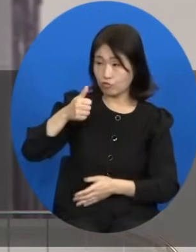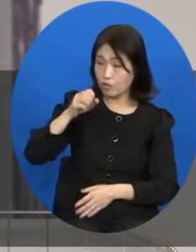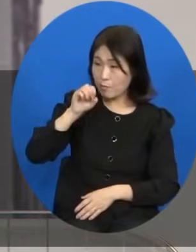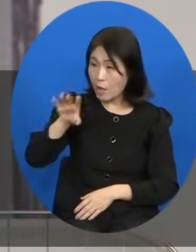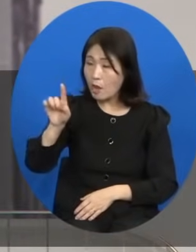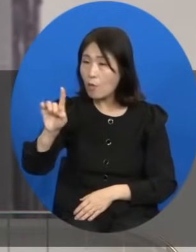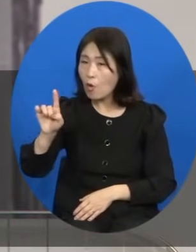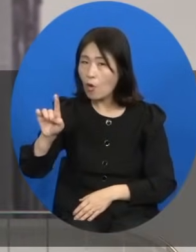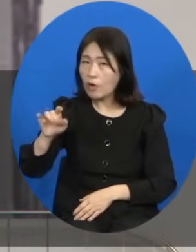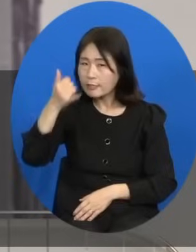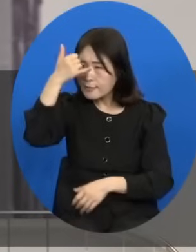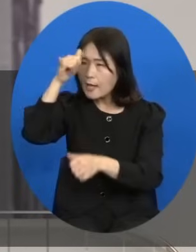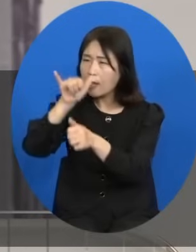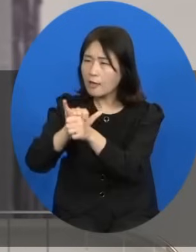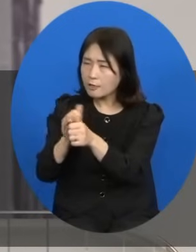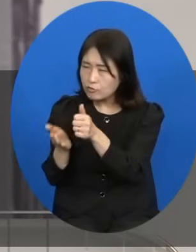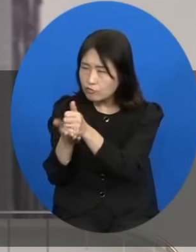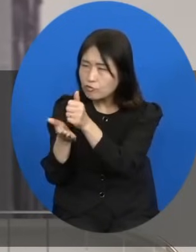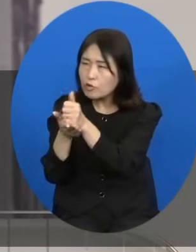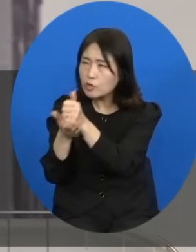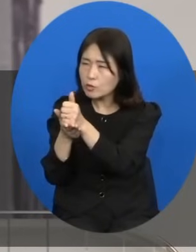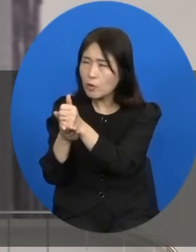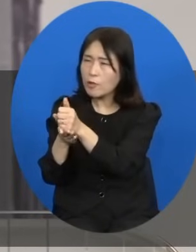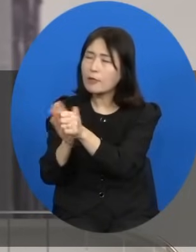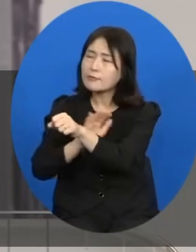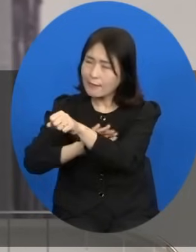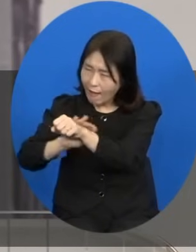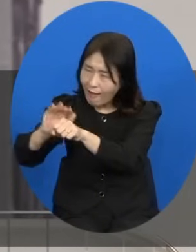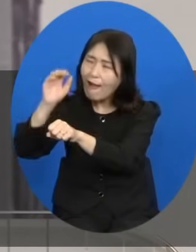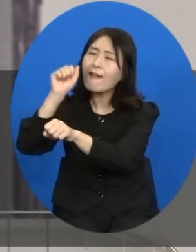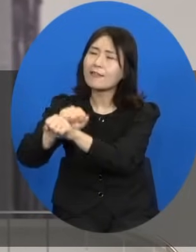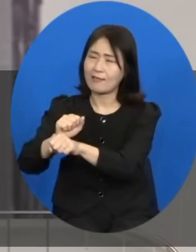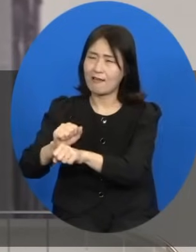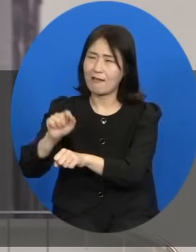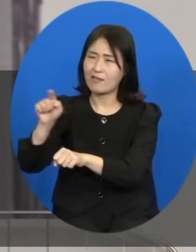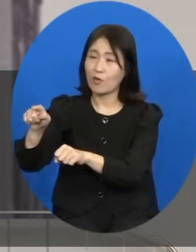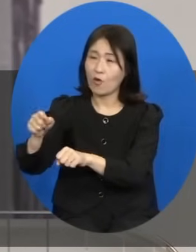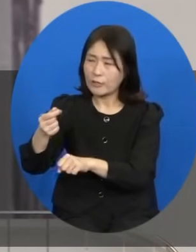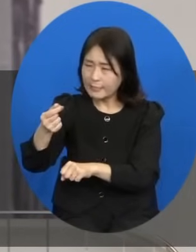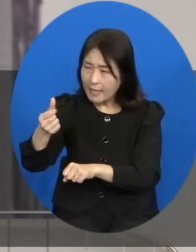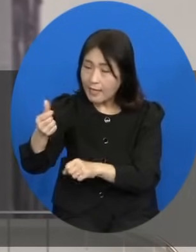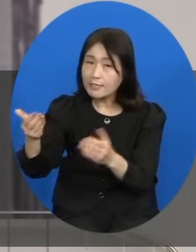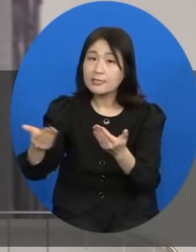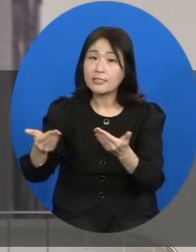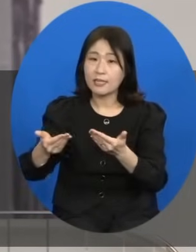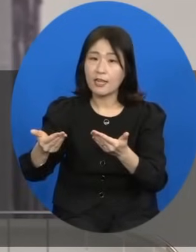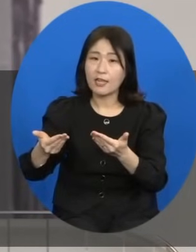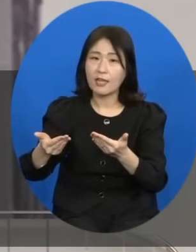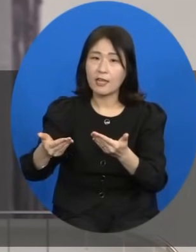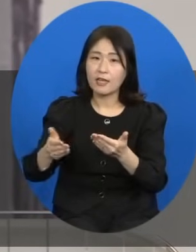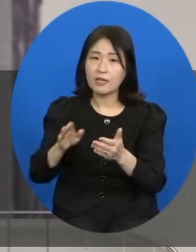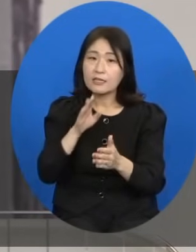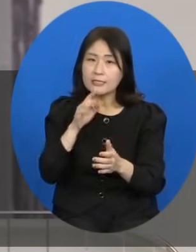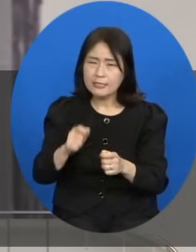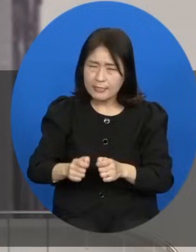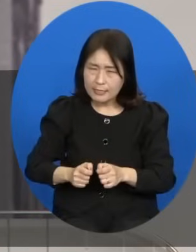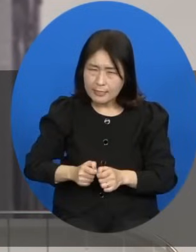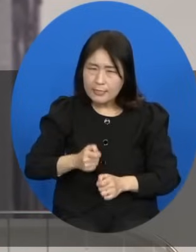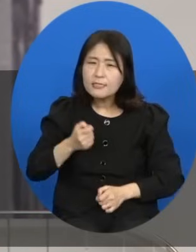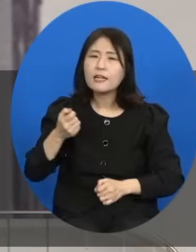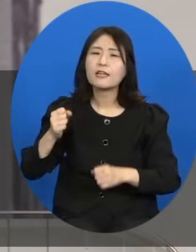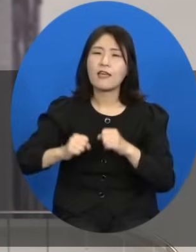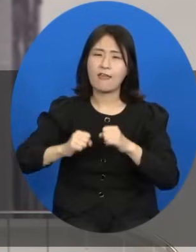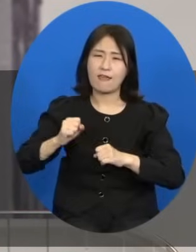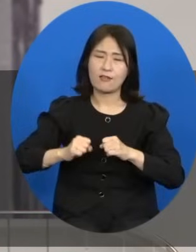종아 잘했다 내가 아주 작은 일 하였으니